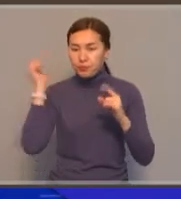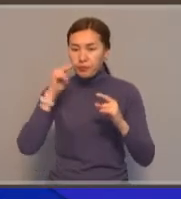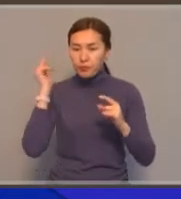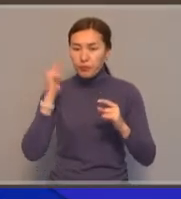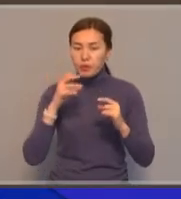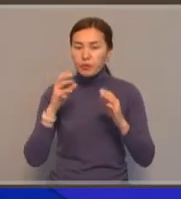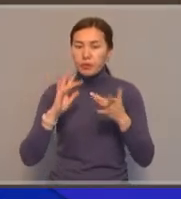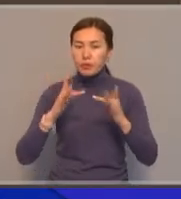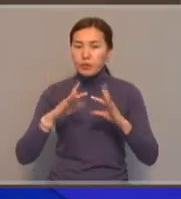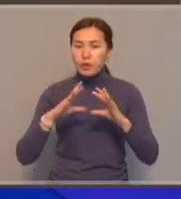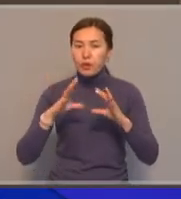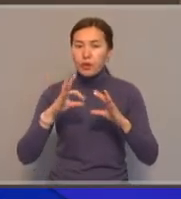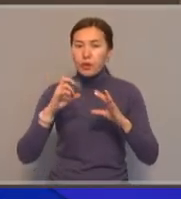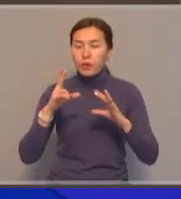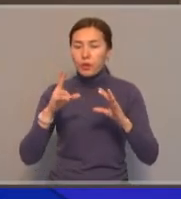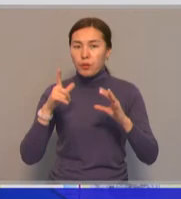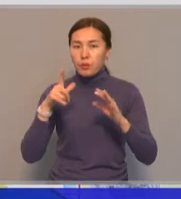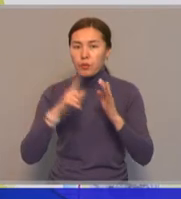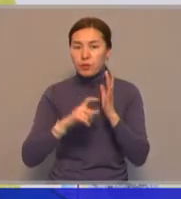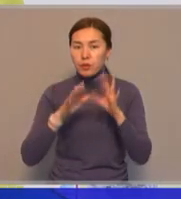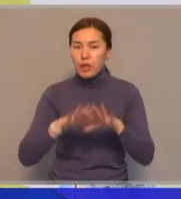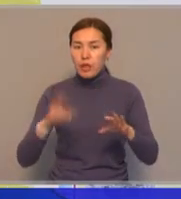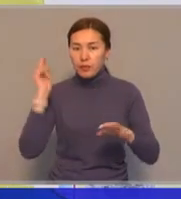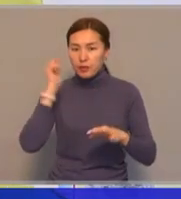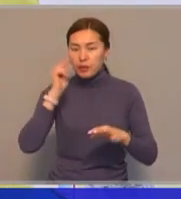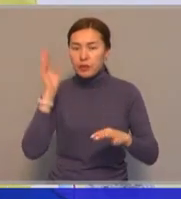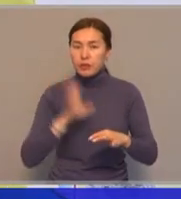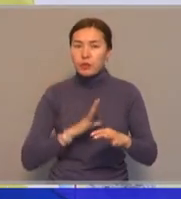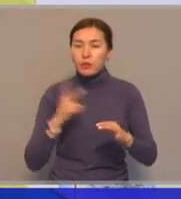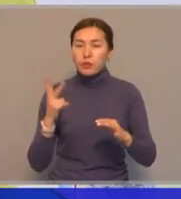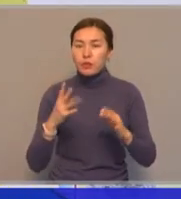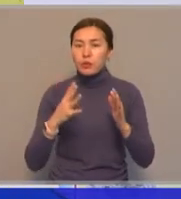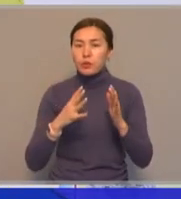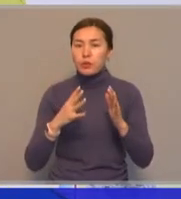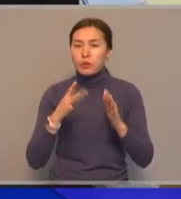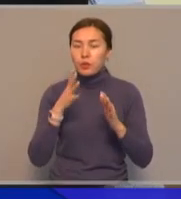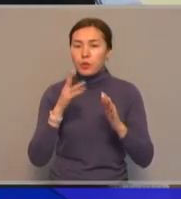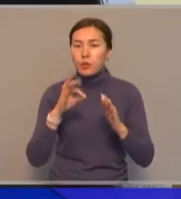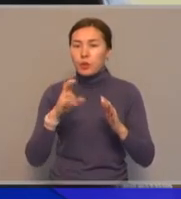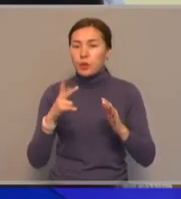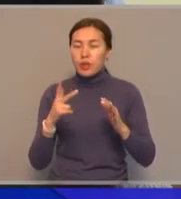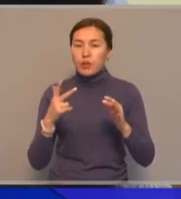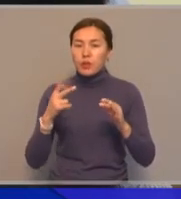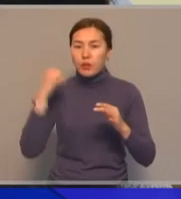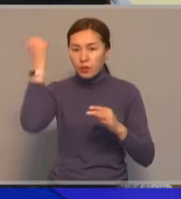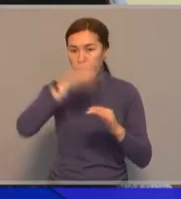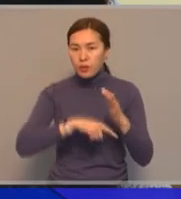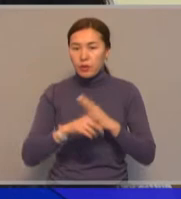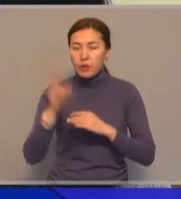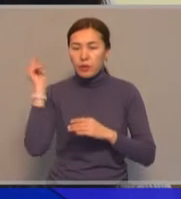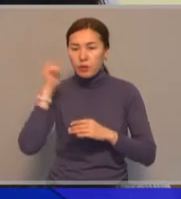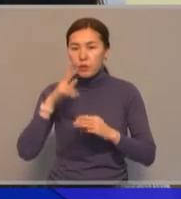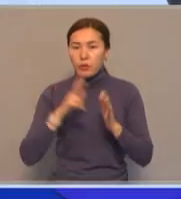ұясында онлайн-офлайн режимде 1700 оқушы тәлім алуда. 3-90-да оқу жыл басынан бастауыш сыныпта оқып